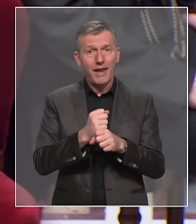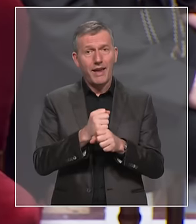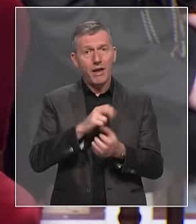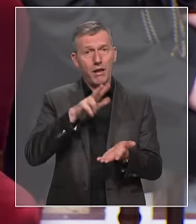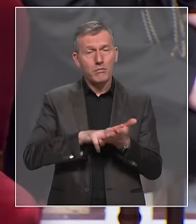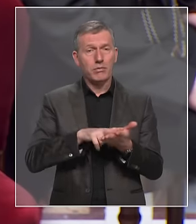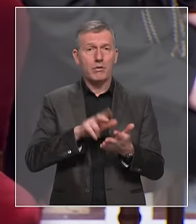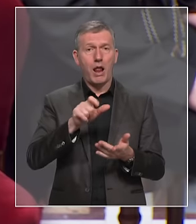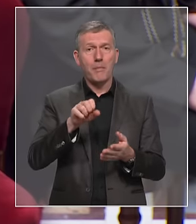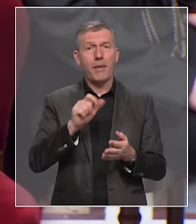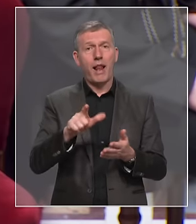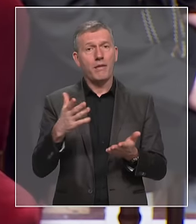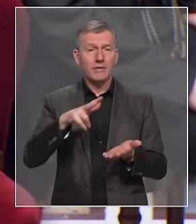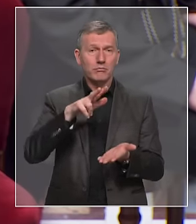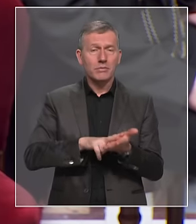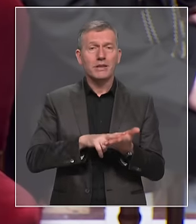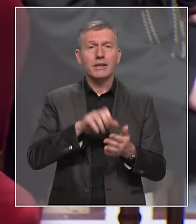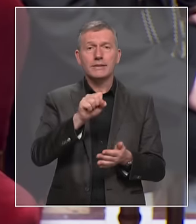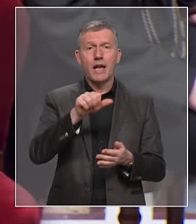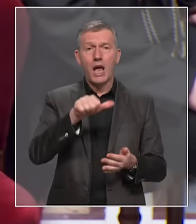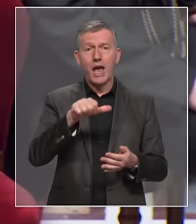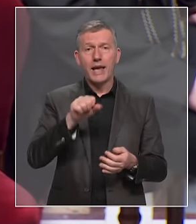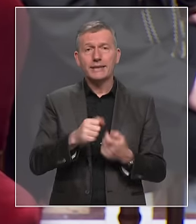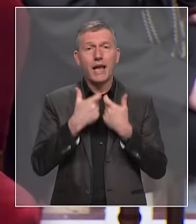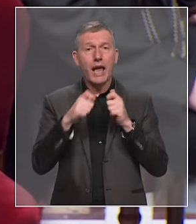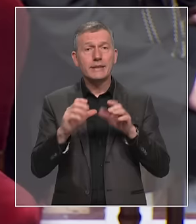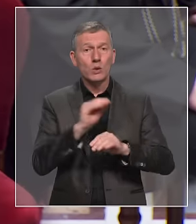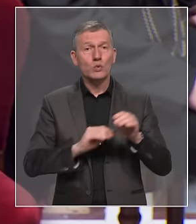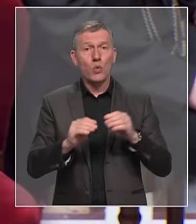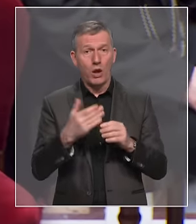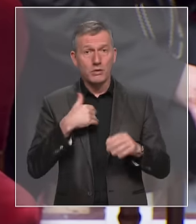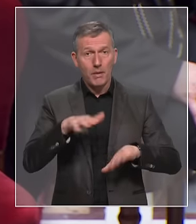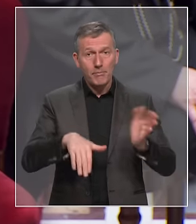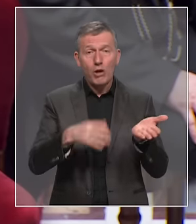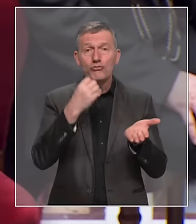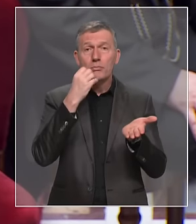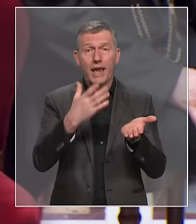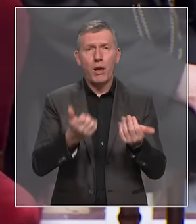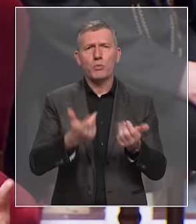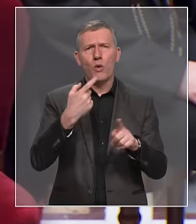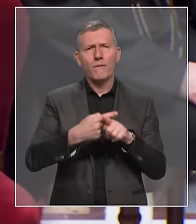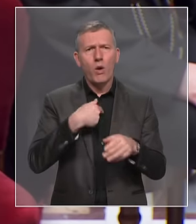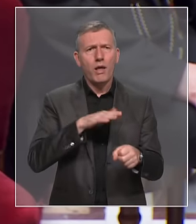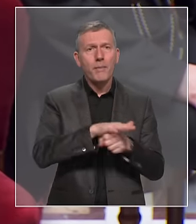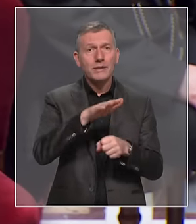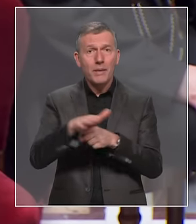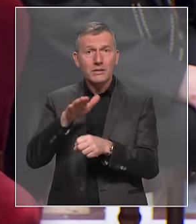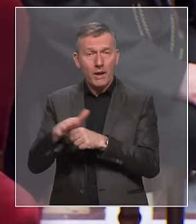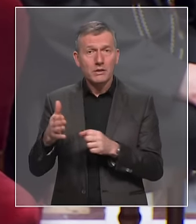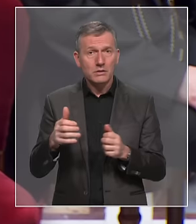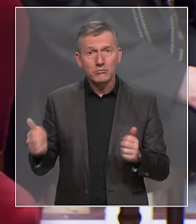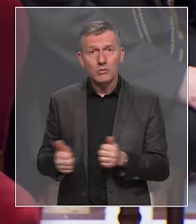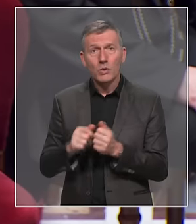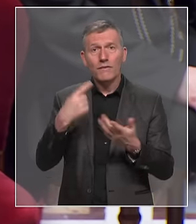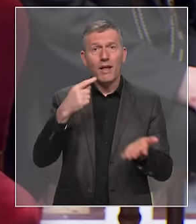le SAS, le service d'accès aux soins, qui fonctionne remarquablement bien. J'ai eu l'occasion de le voir à l'occasion de plusieurs déplacements, notamment avec Catherine Vautrin